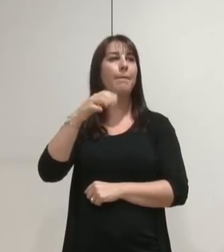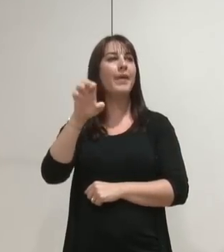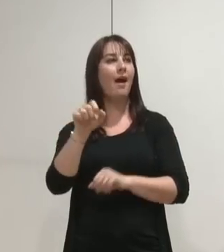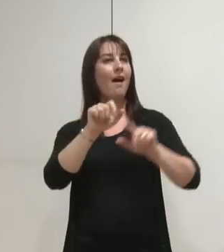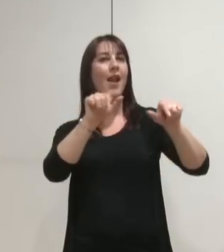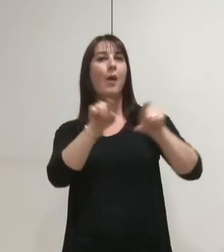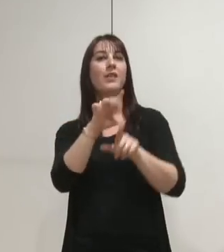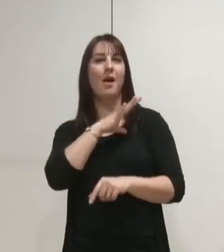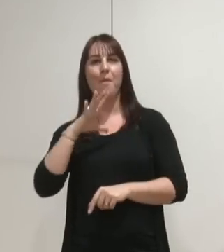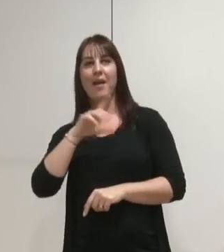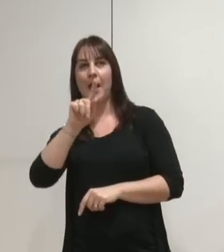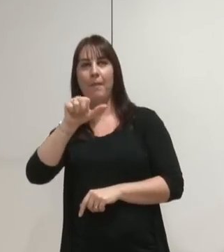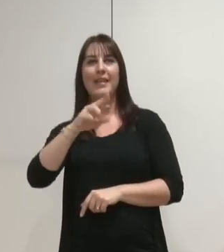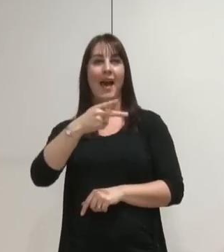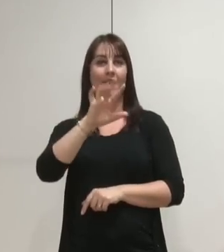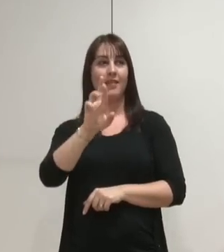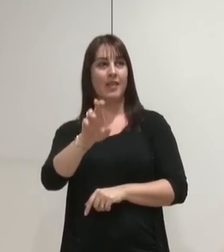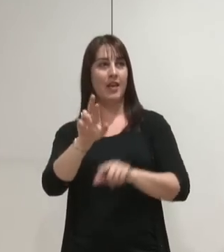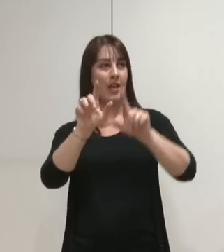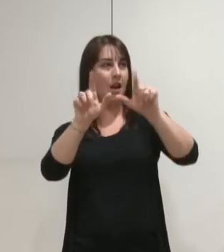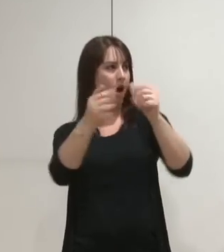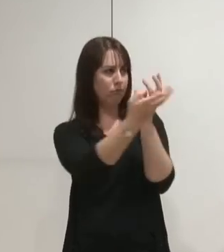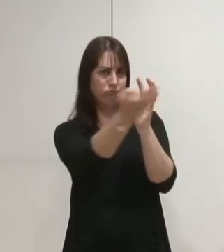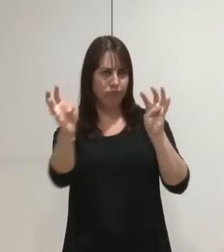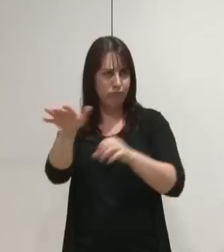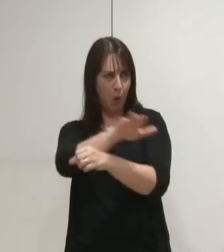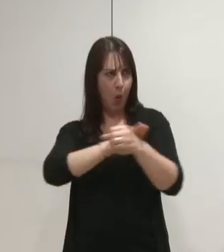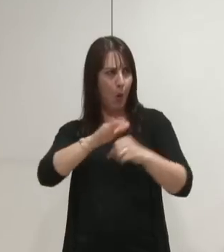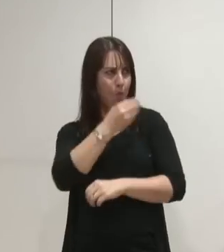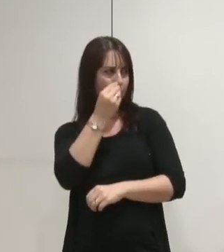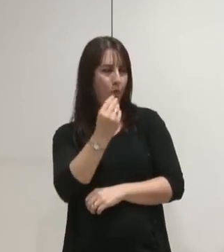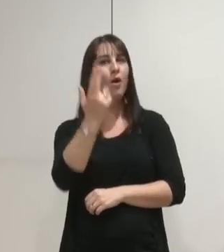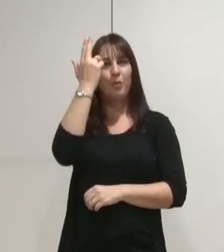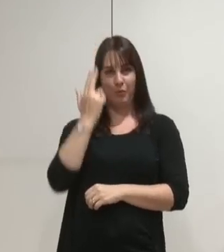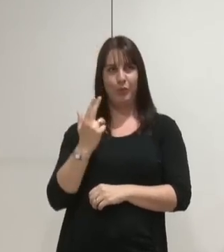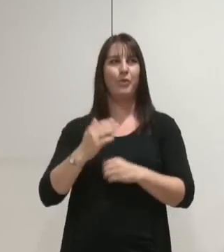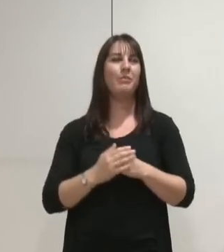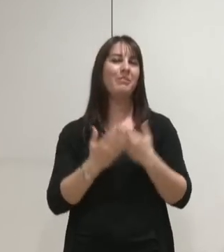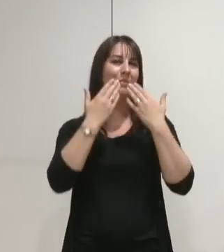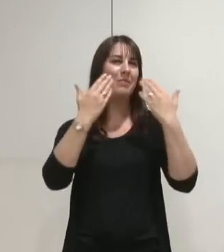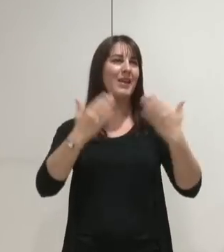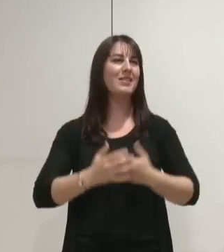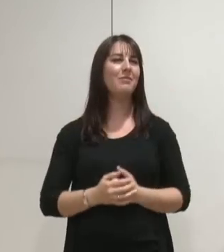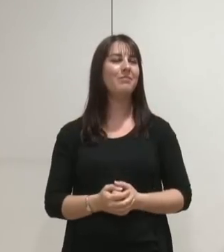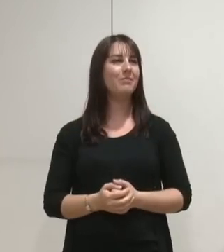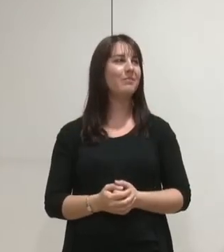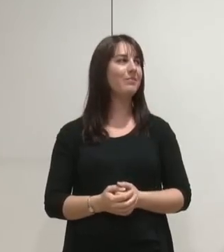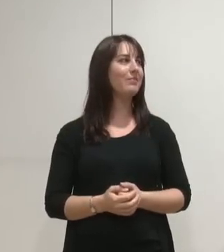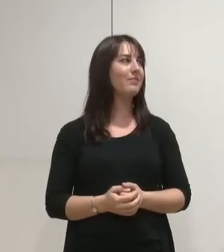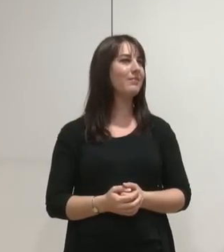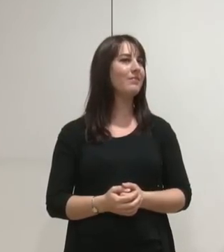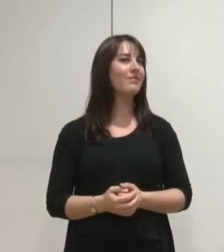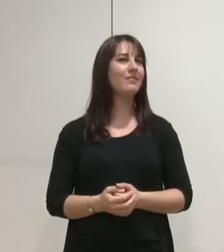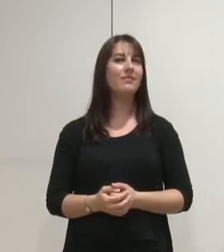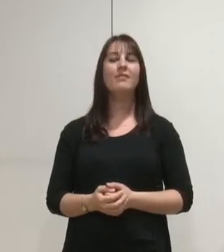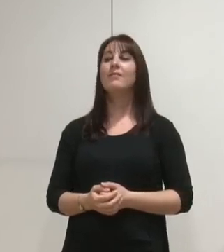Garnier et bien je pense que nous avons tout le monde et que nous pouvons commencer merci je vous